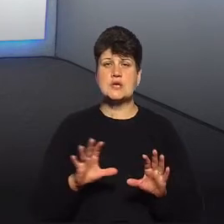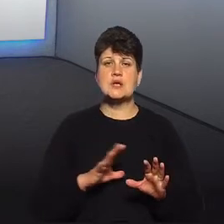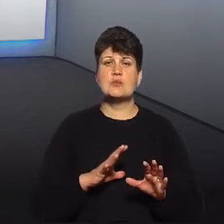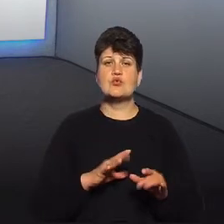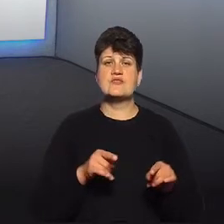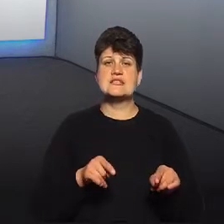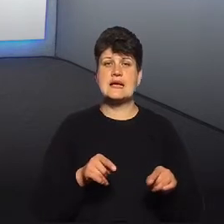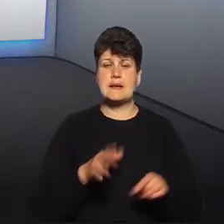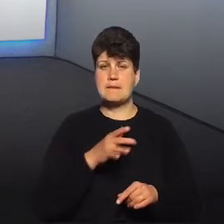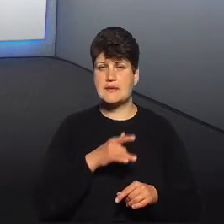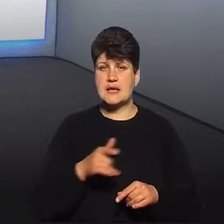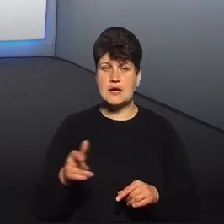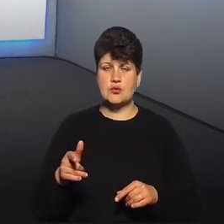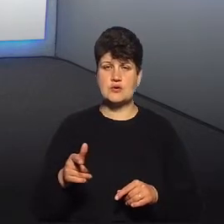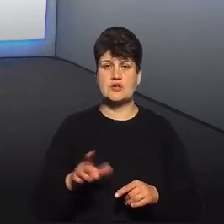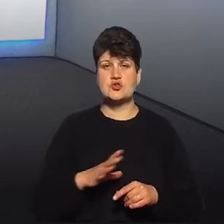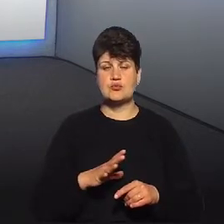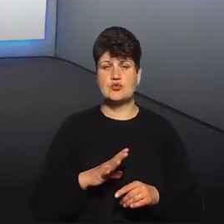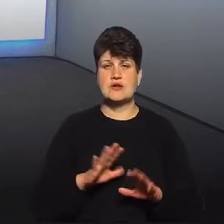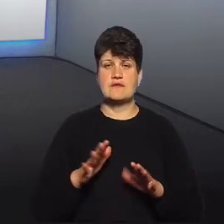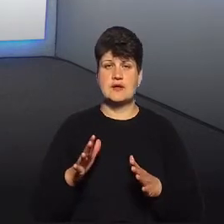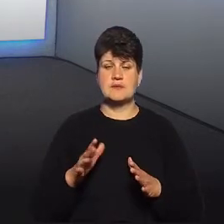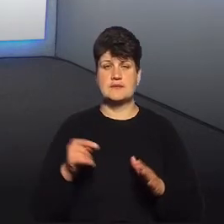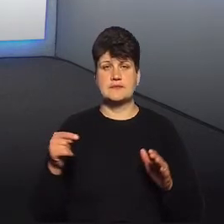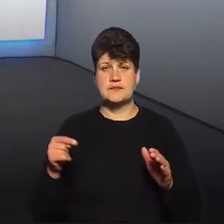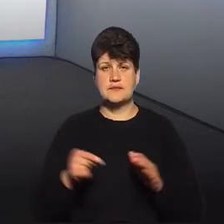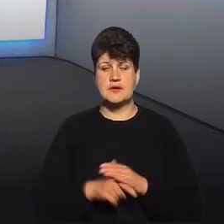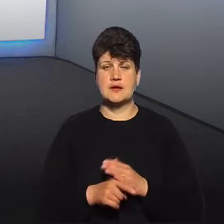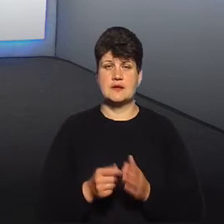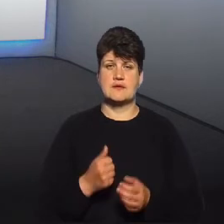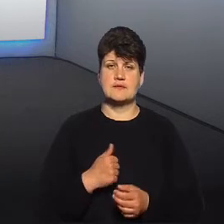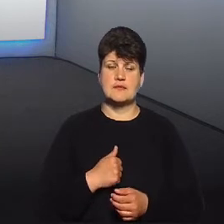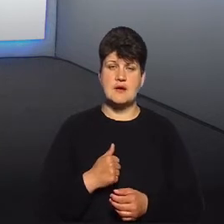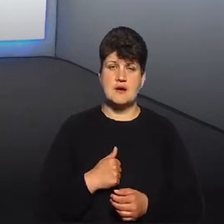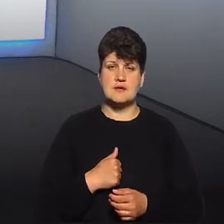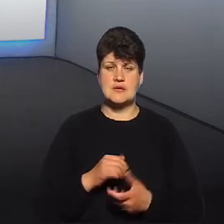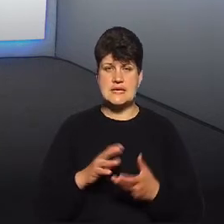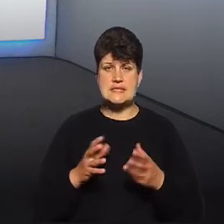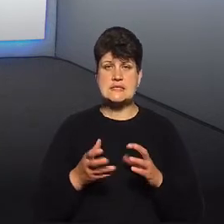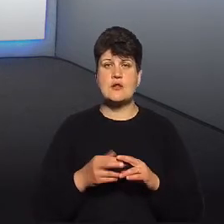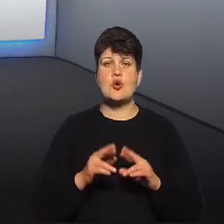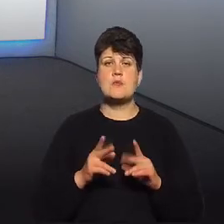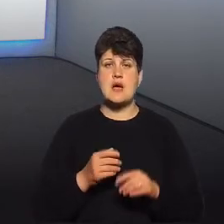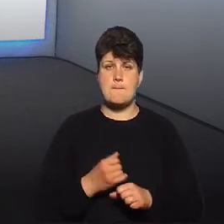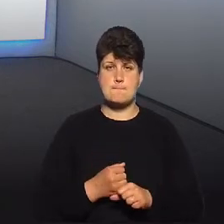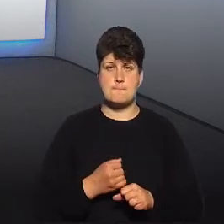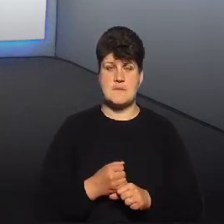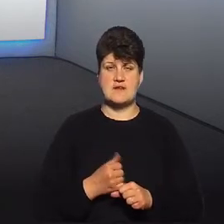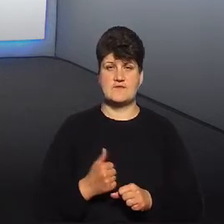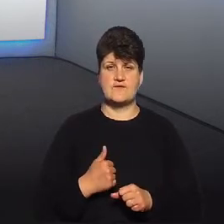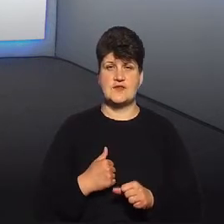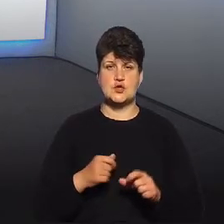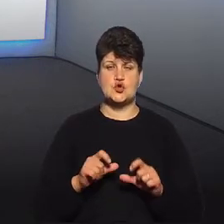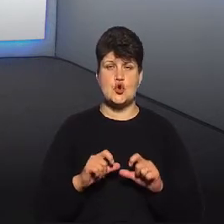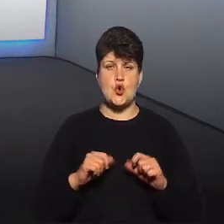Чи траплялися випадки ухиляння від служби? Загалом, як працював військкомат, які були